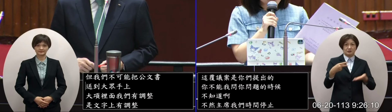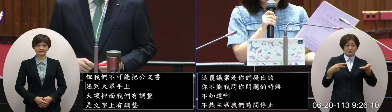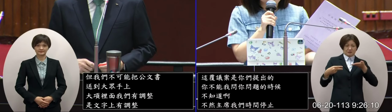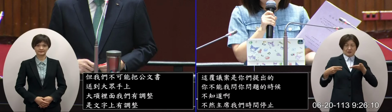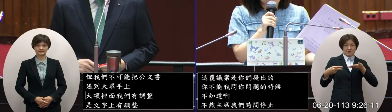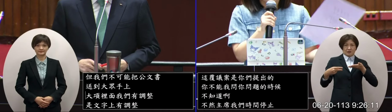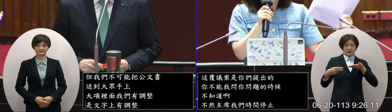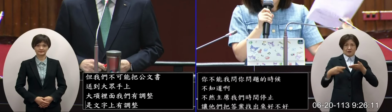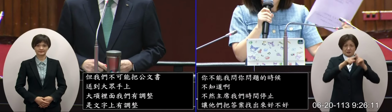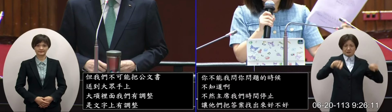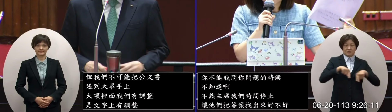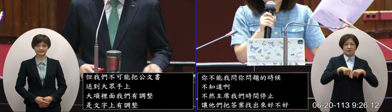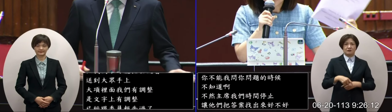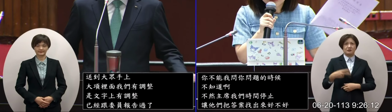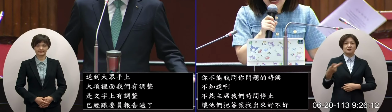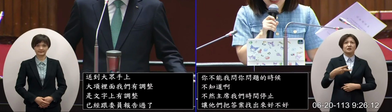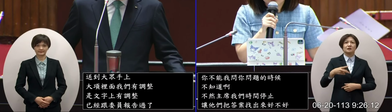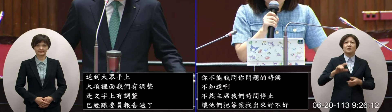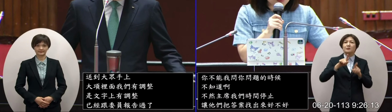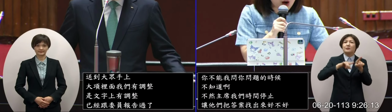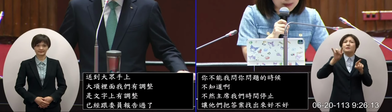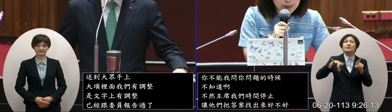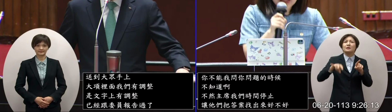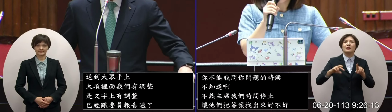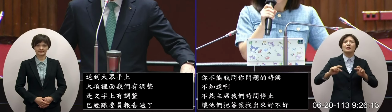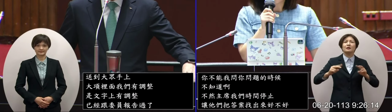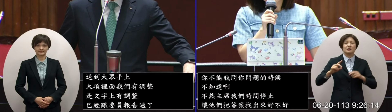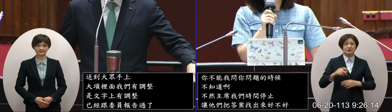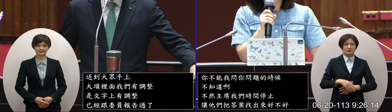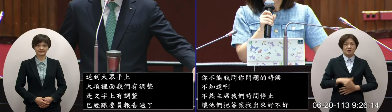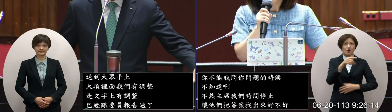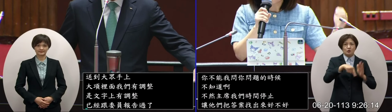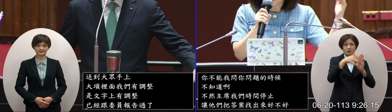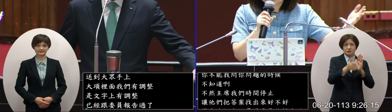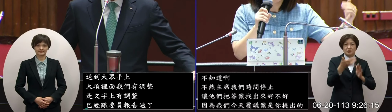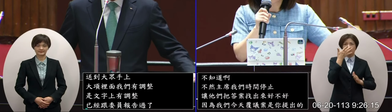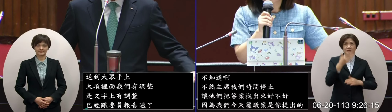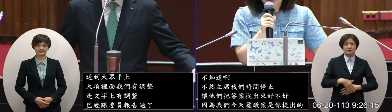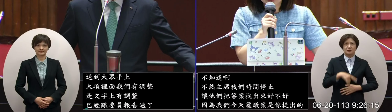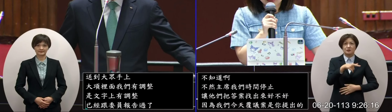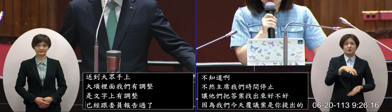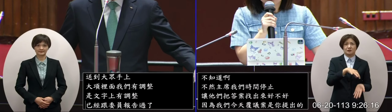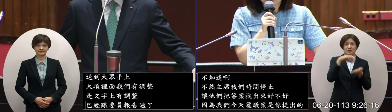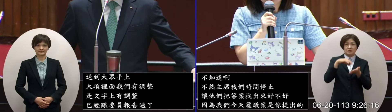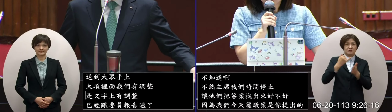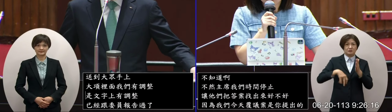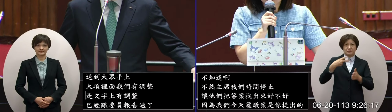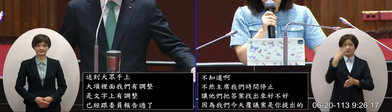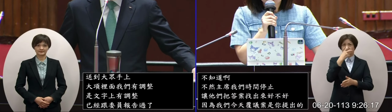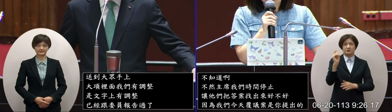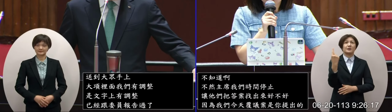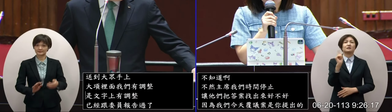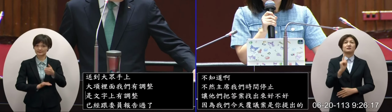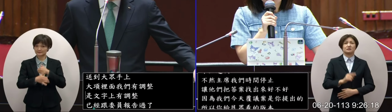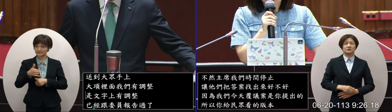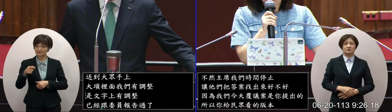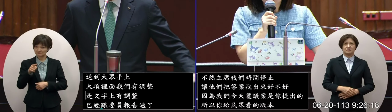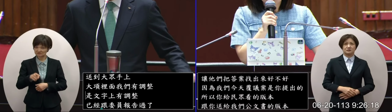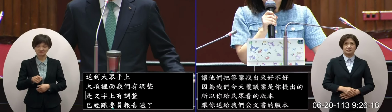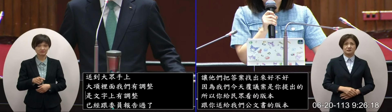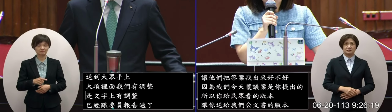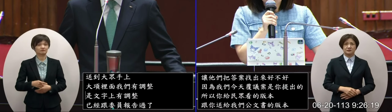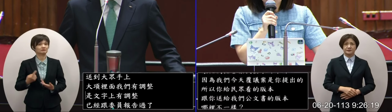们的公文书的版本哪里不一样？如果我们的院长都不清楚，那你们提什么复议案呢？ 委员，这种下